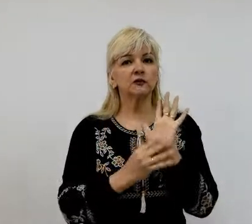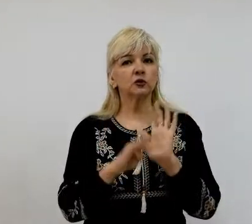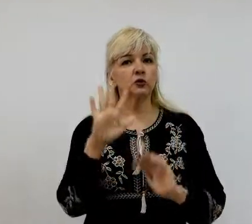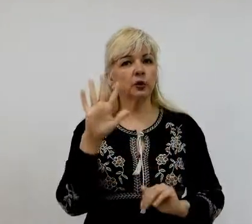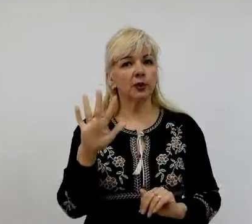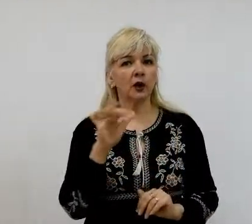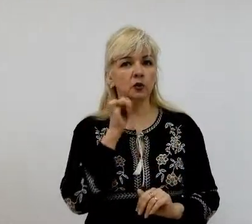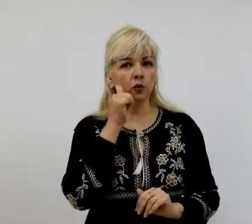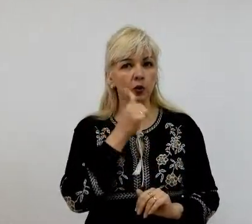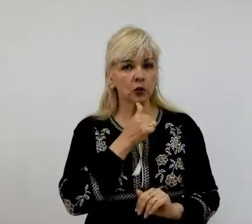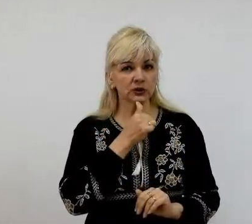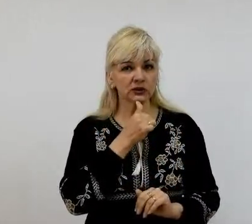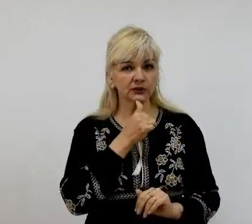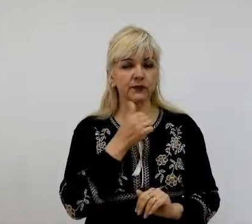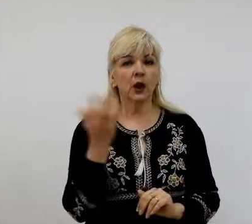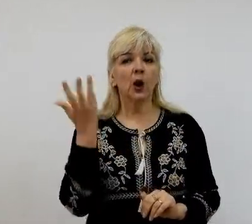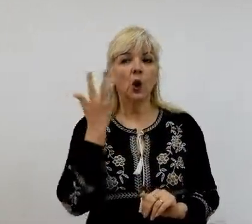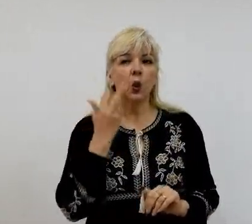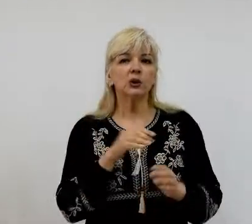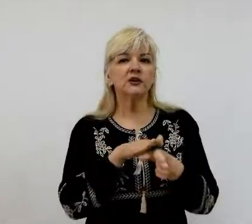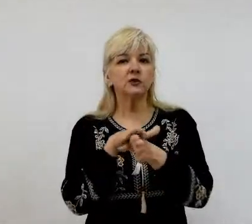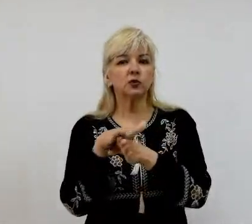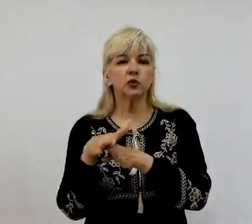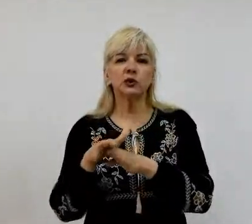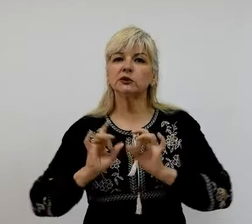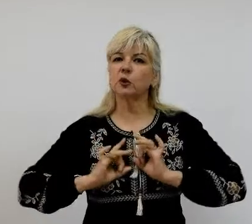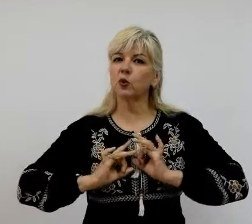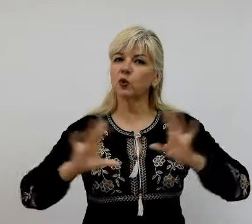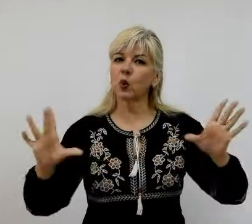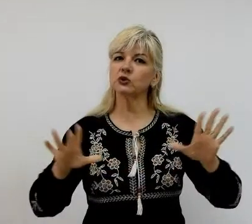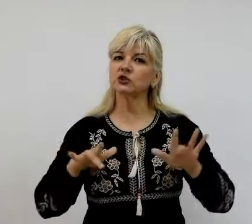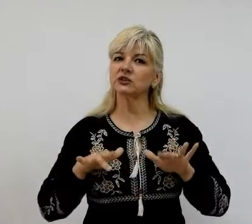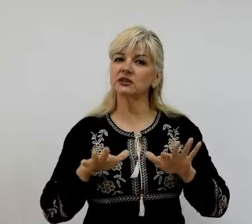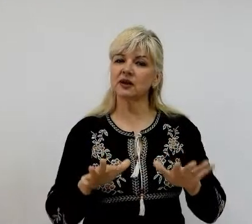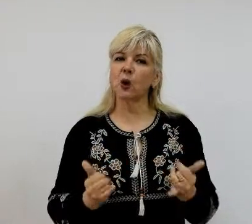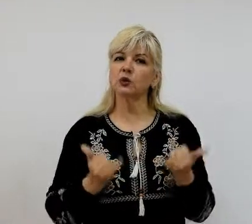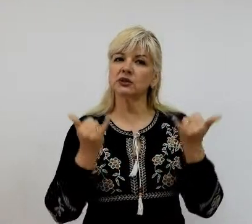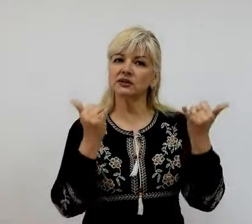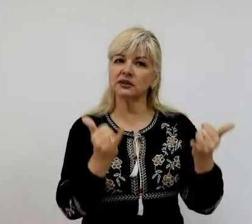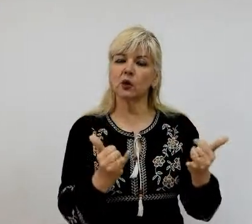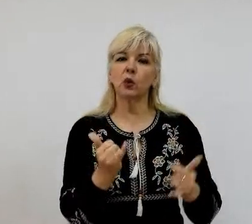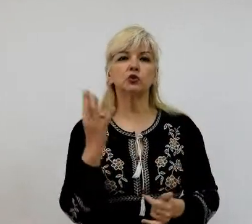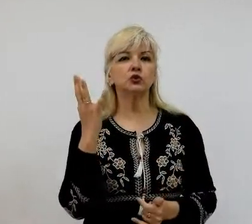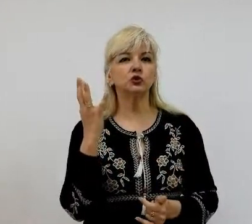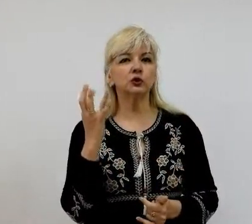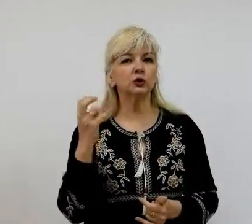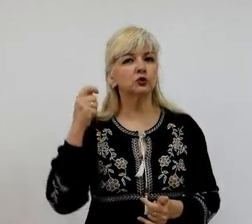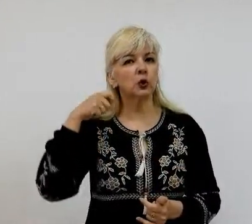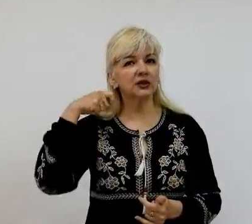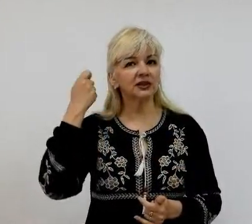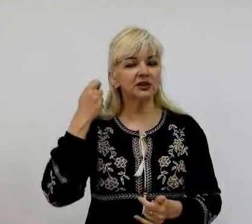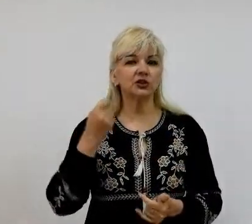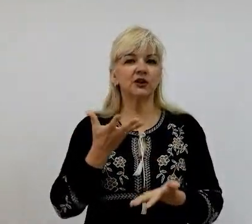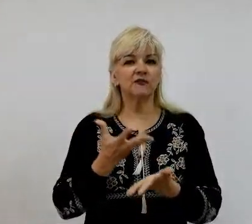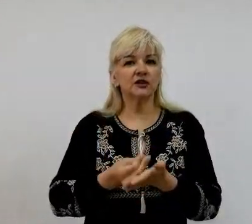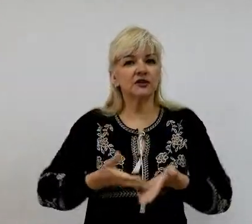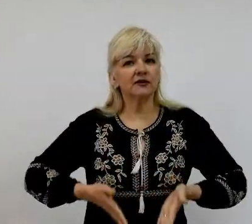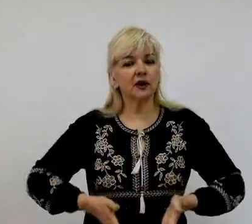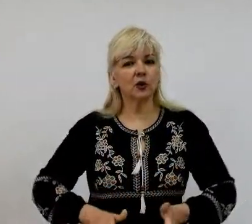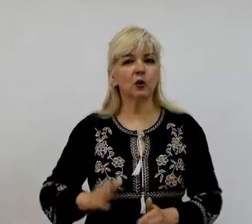Національного історико-культурного заповіднику Чигирин під охороною держави перебувають 30 пам'яток